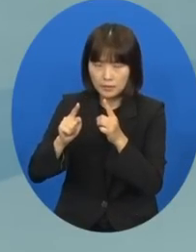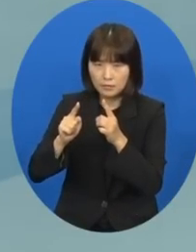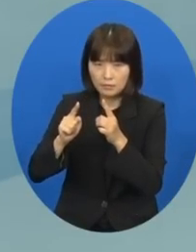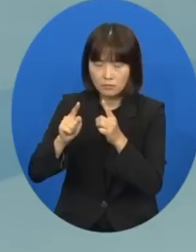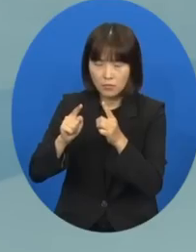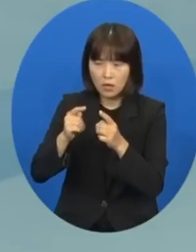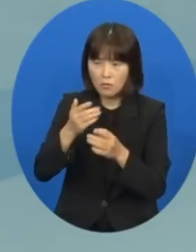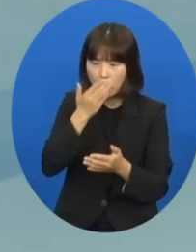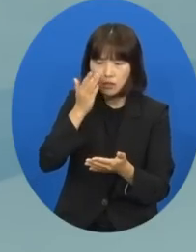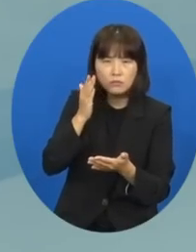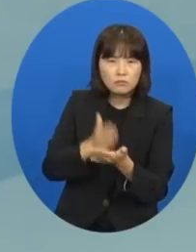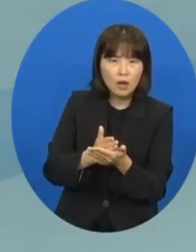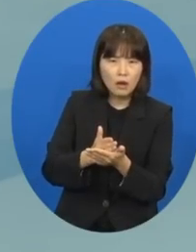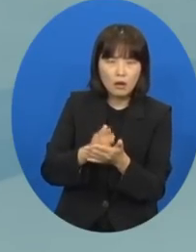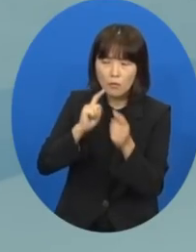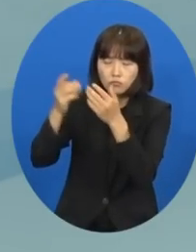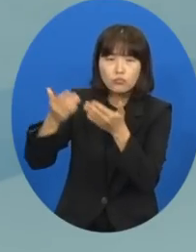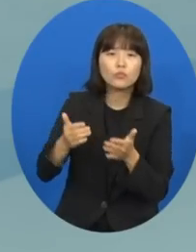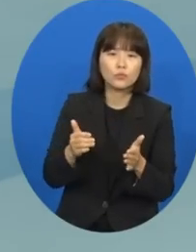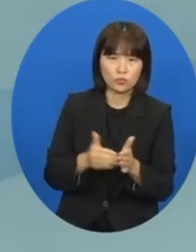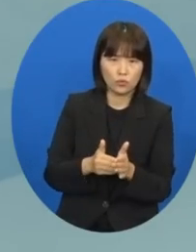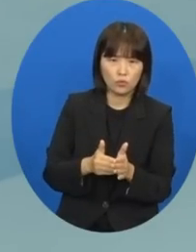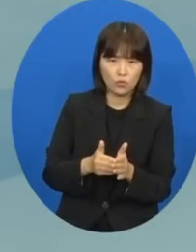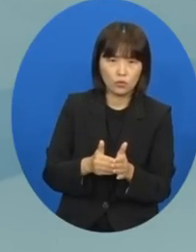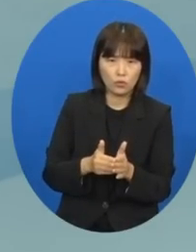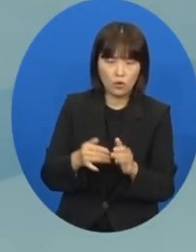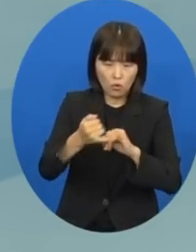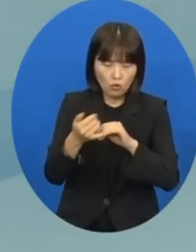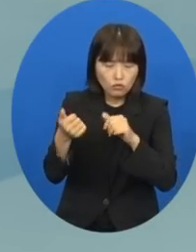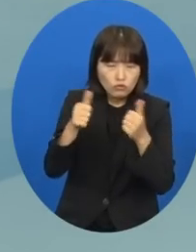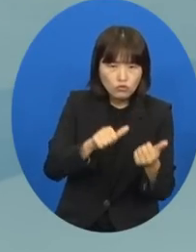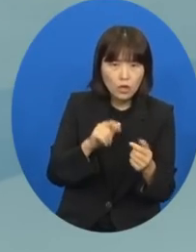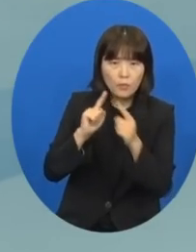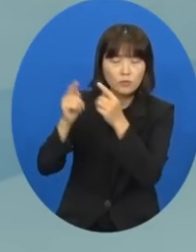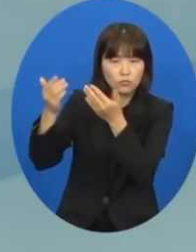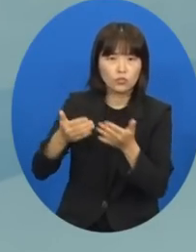먹지 말라고 했잖아. 반드시 죽는다고 해서 내가